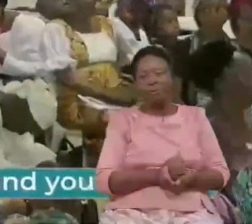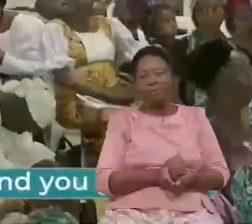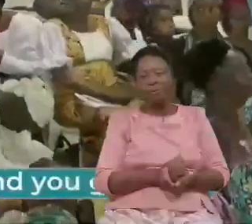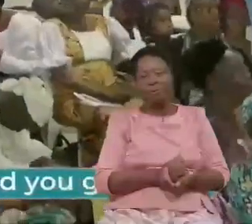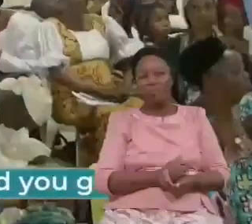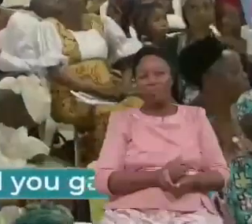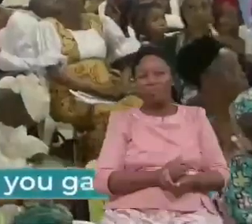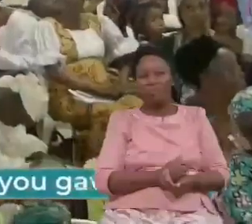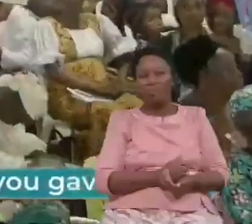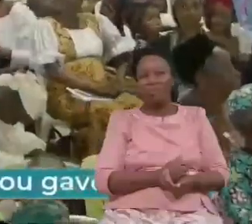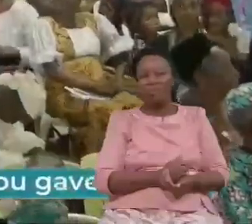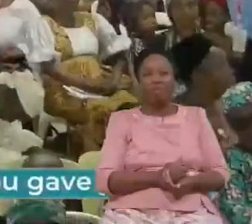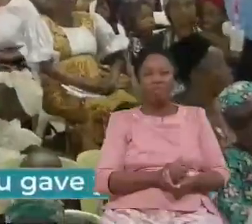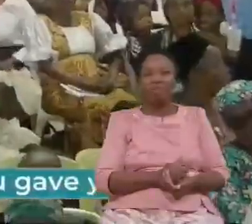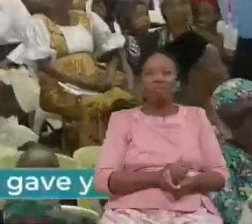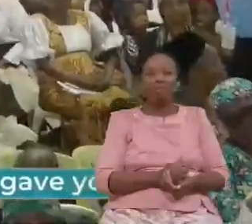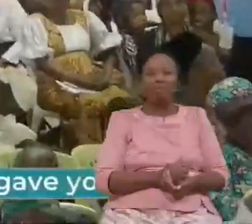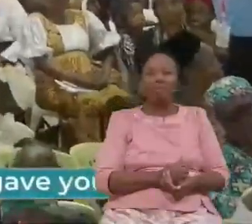soir